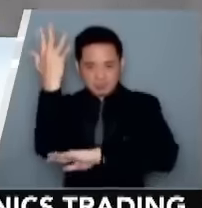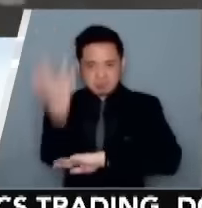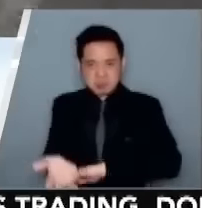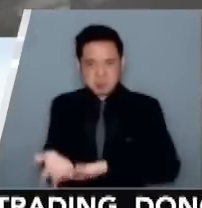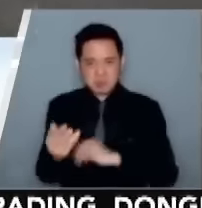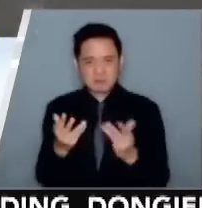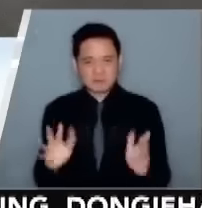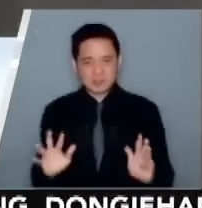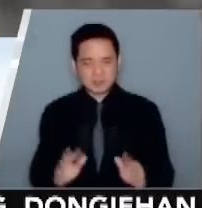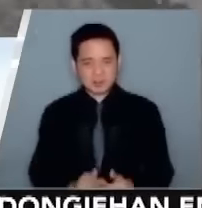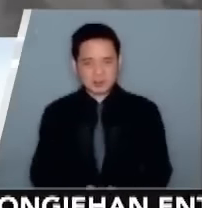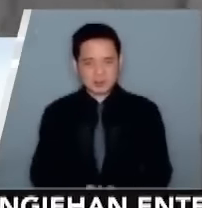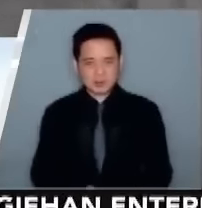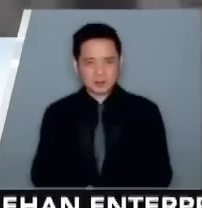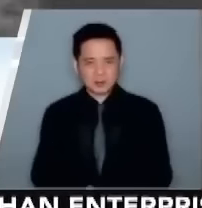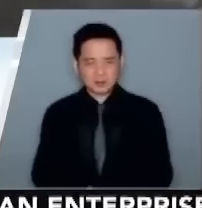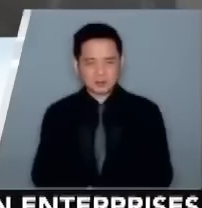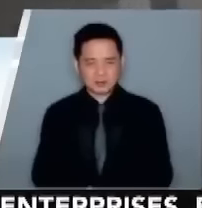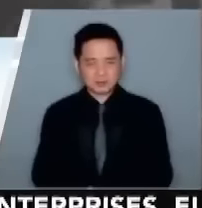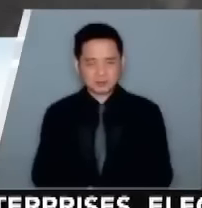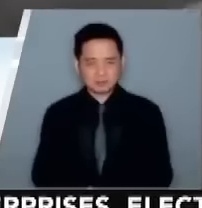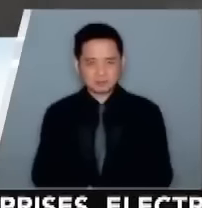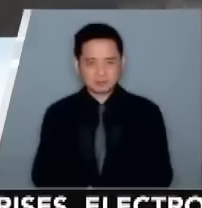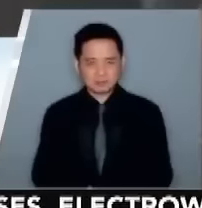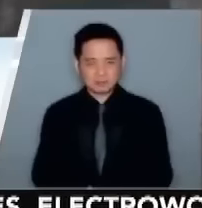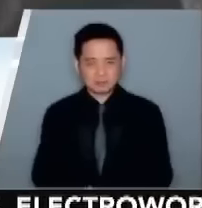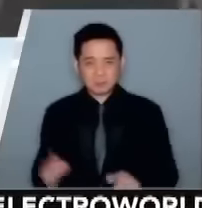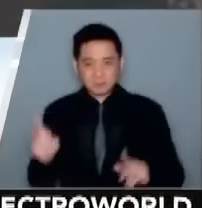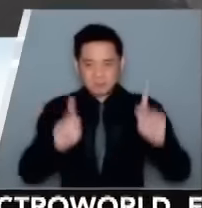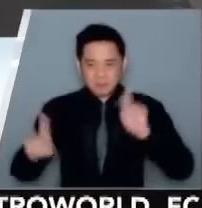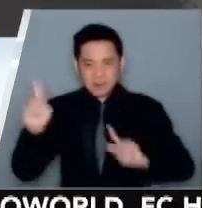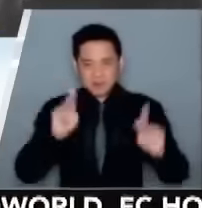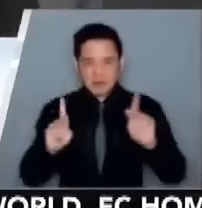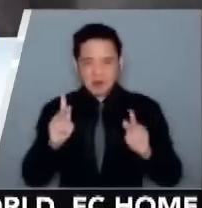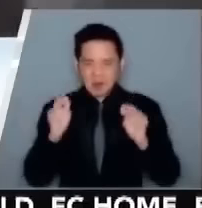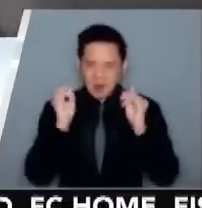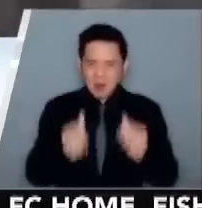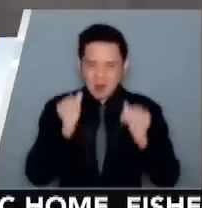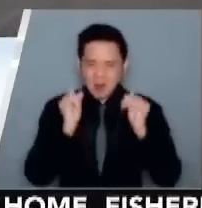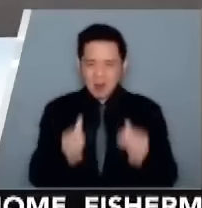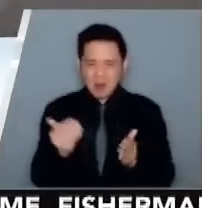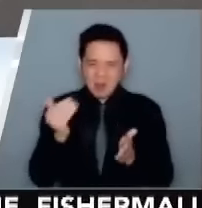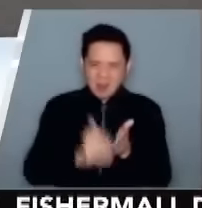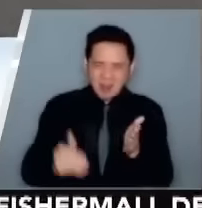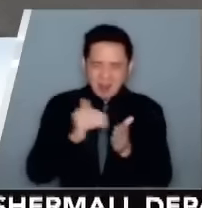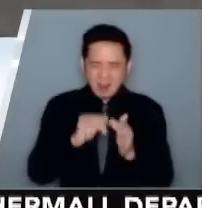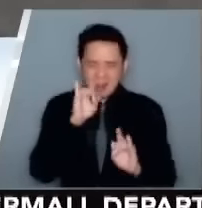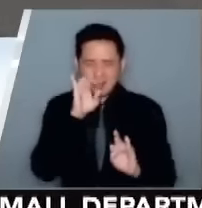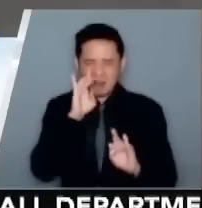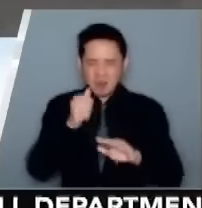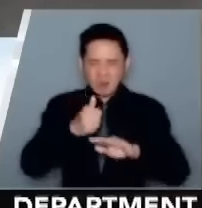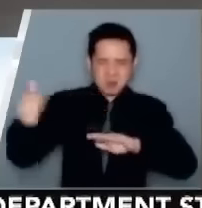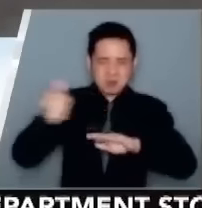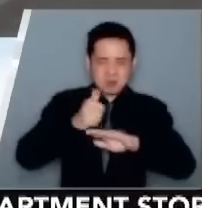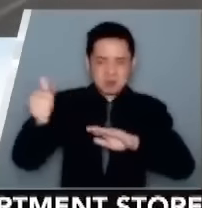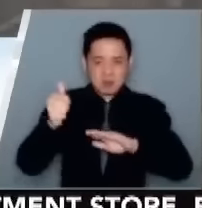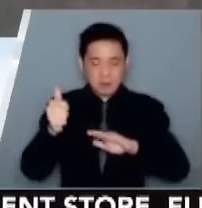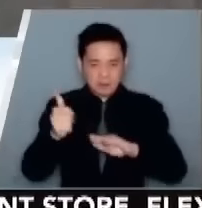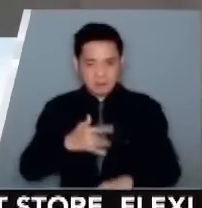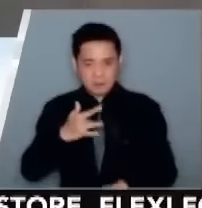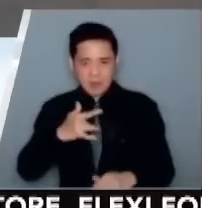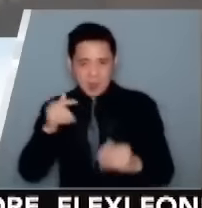tumumba sa mga residenteng paulit-ulit nakakaranas nito Malamang makar na ang malakas na hampas ng hangin habang